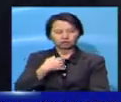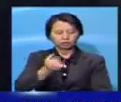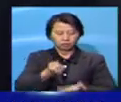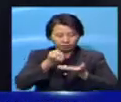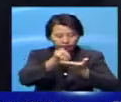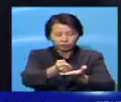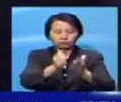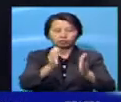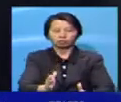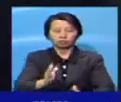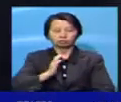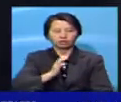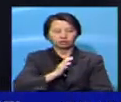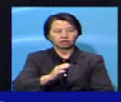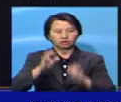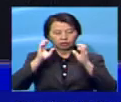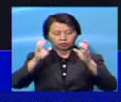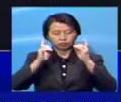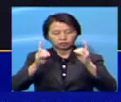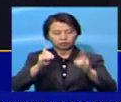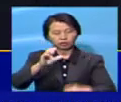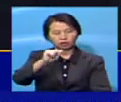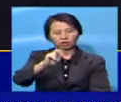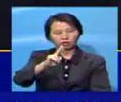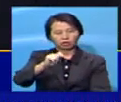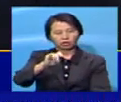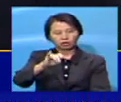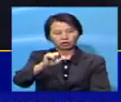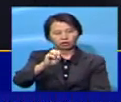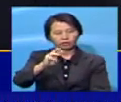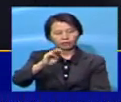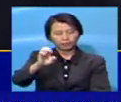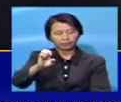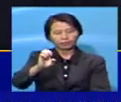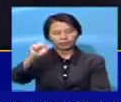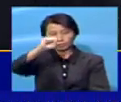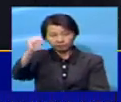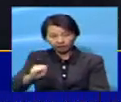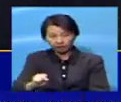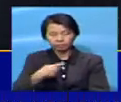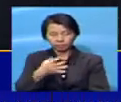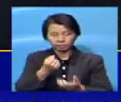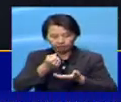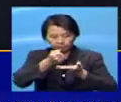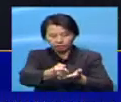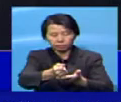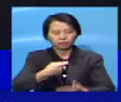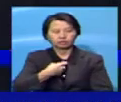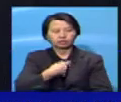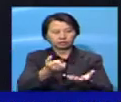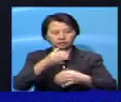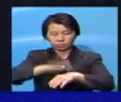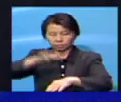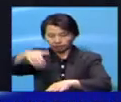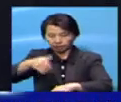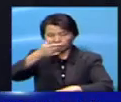Insani, Akademi Autisma, Akademi Autistik Insani Selayang. Jadi kita nak bantu dia, kita panggil